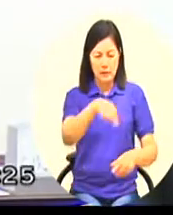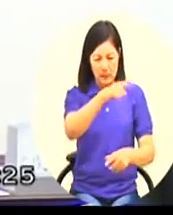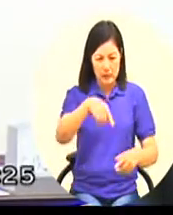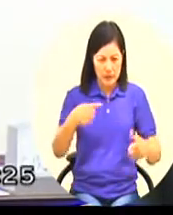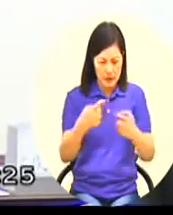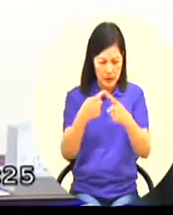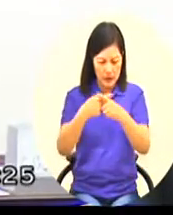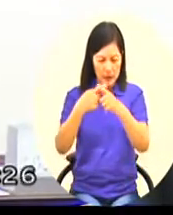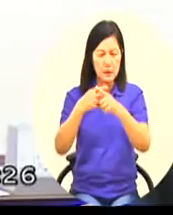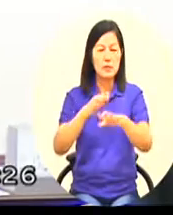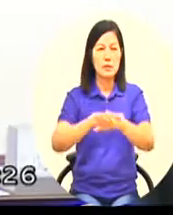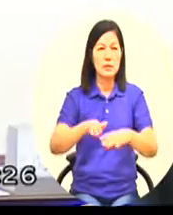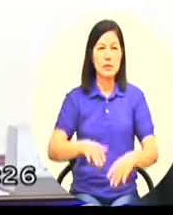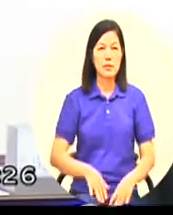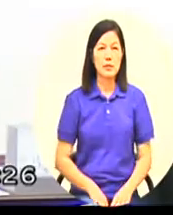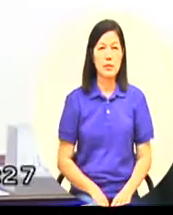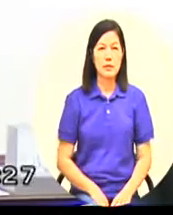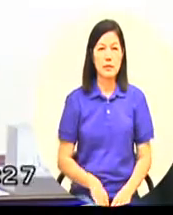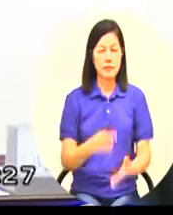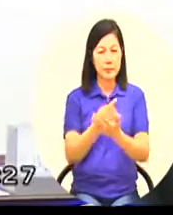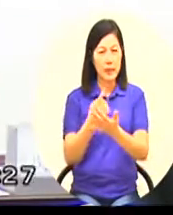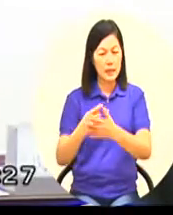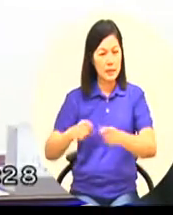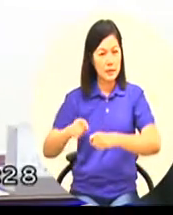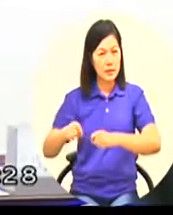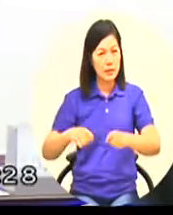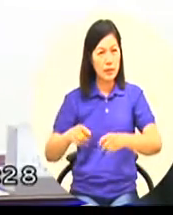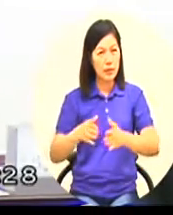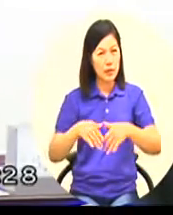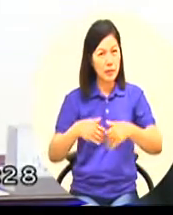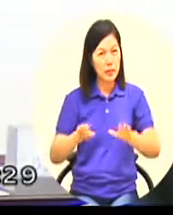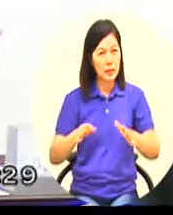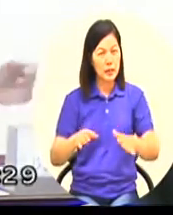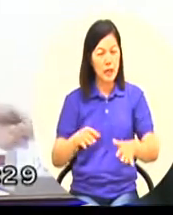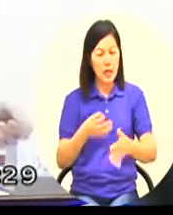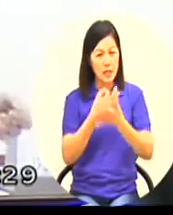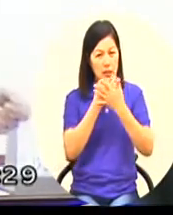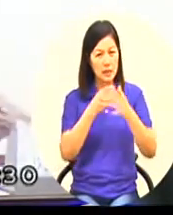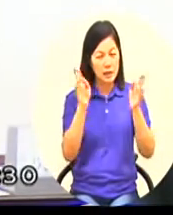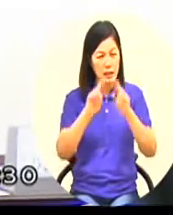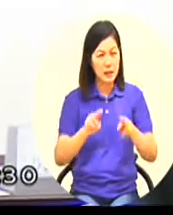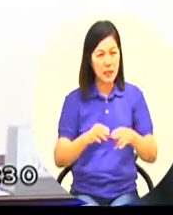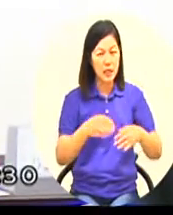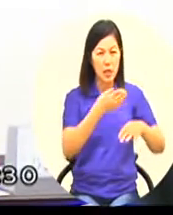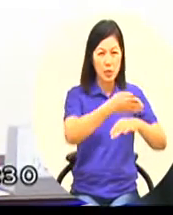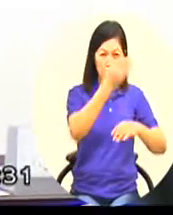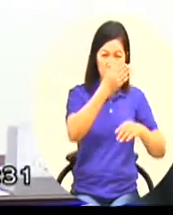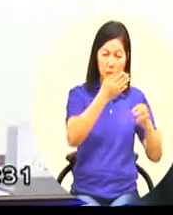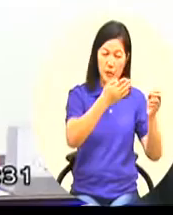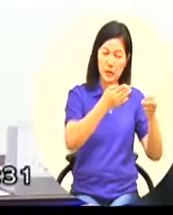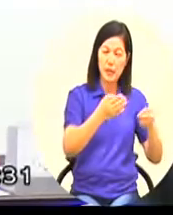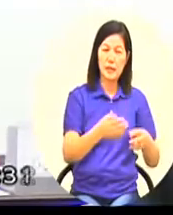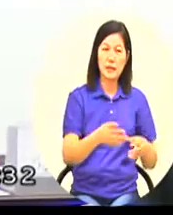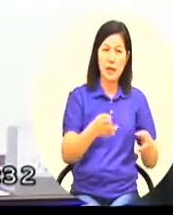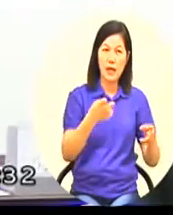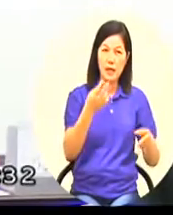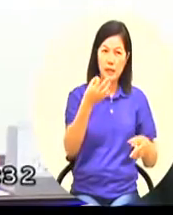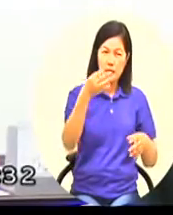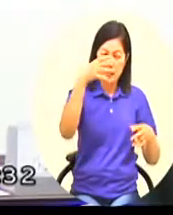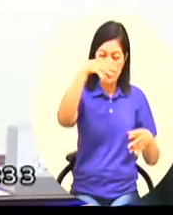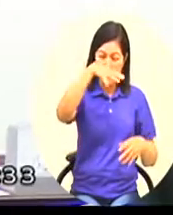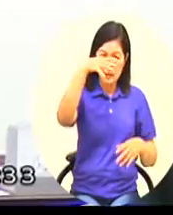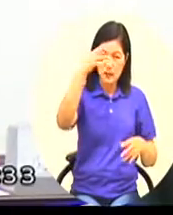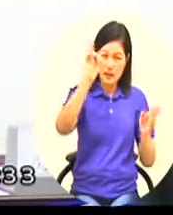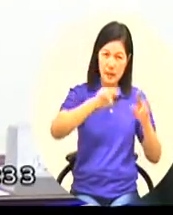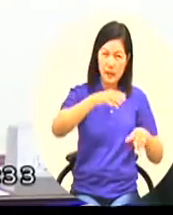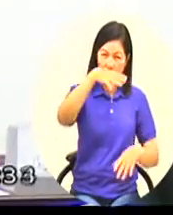这个他们都每一个政策光是要不要节电，九点要关灯，九点 电梯要开到几点，要剩一台，每一